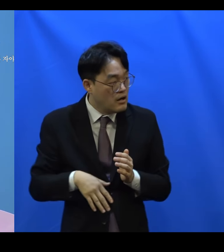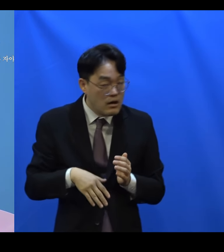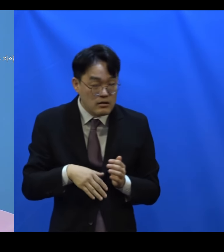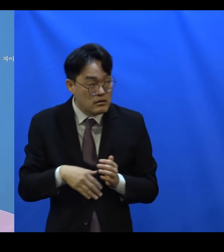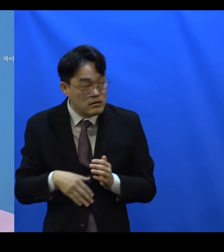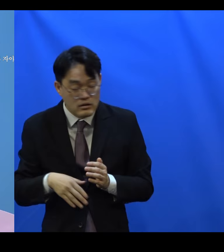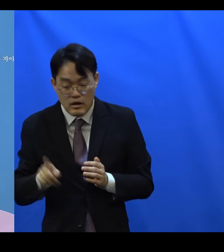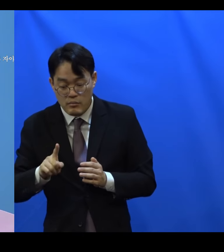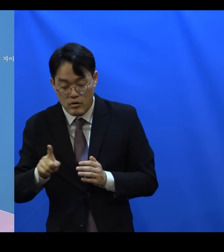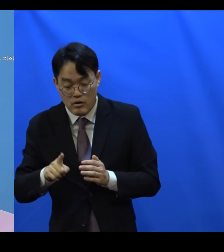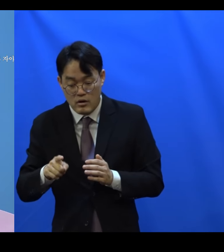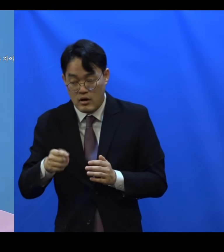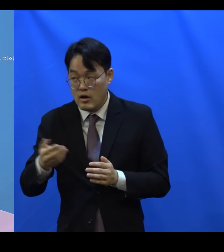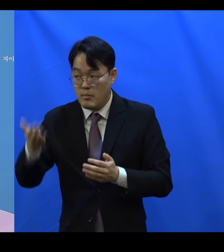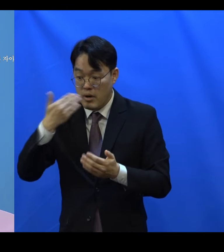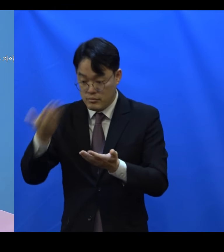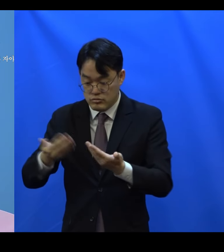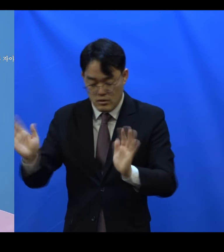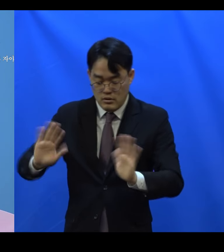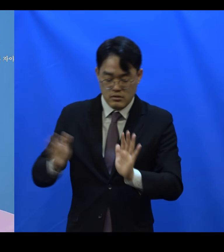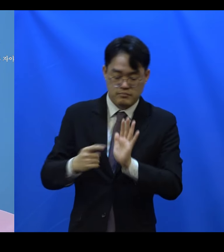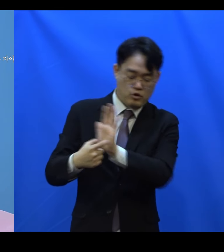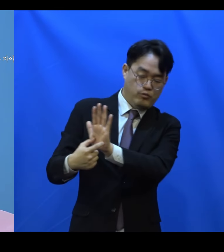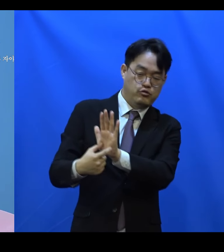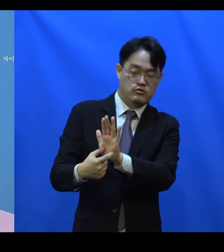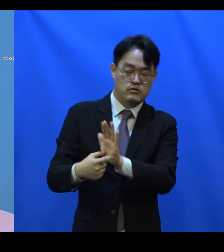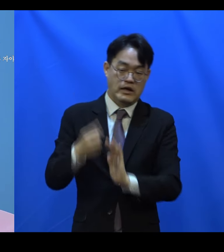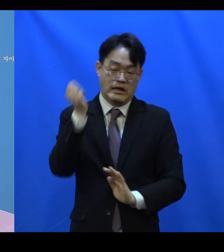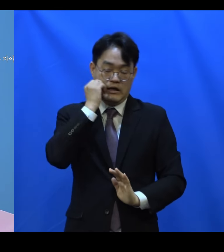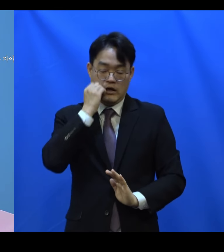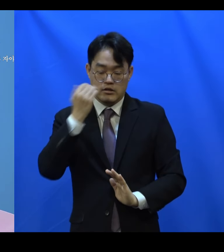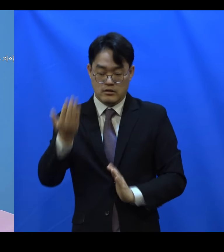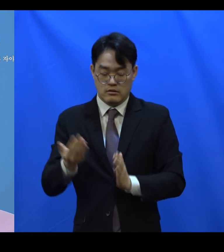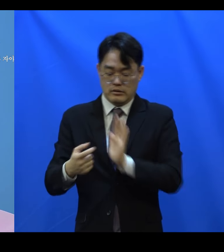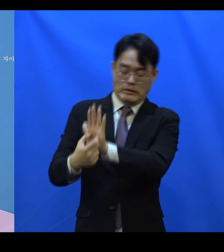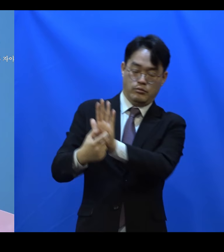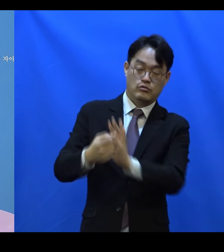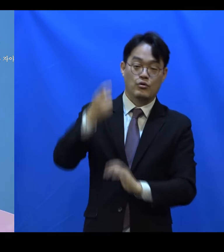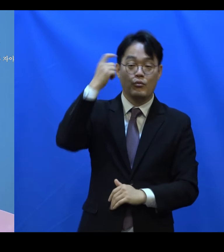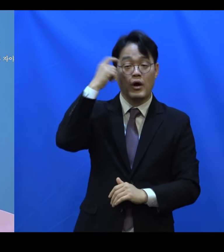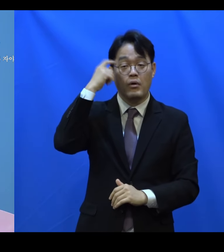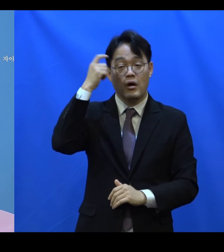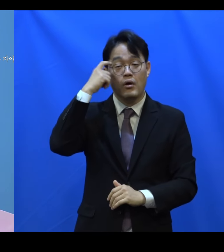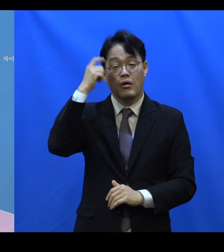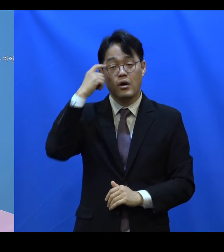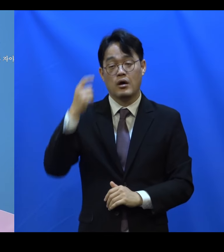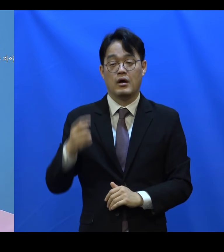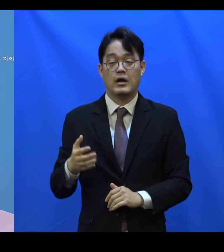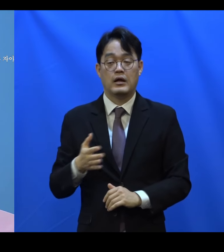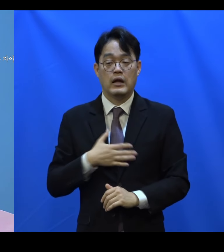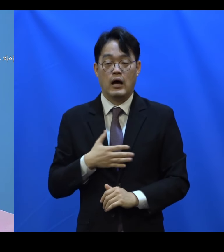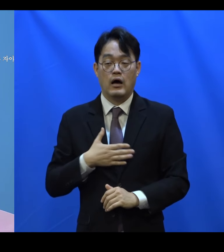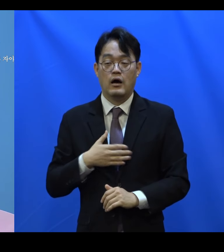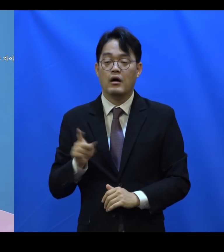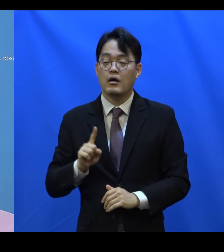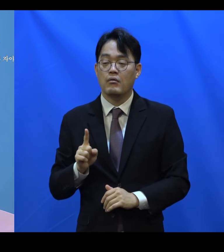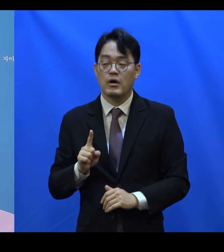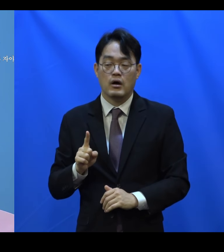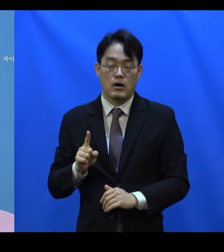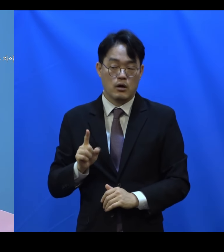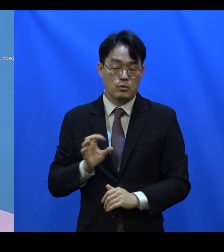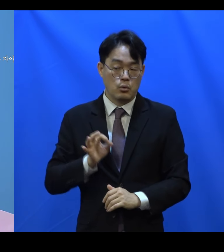막 부르면 간식도 주고 하는데 그냥 다 돈 주는 걸까봐. 다 그게 포함되어 있는데.